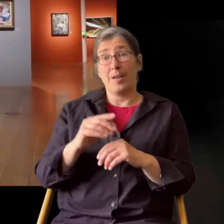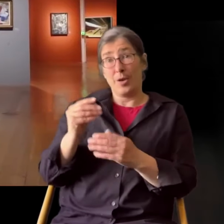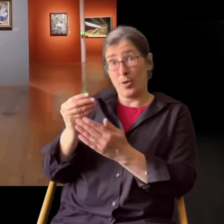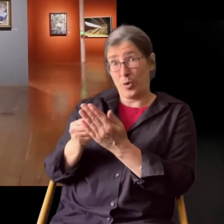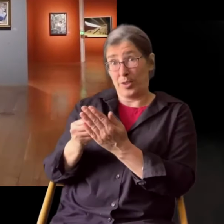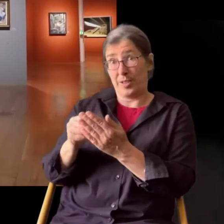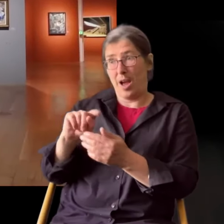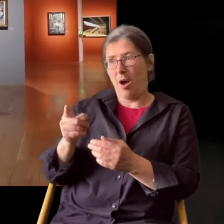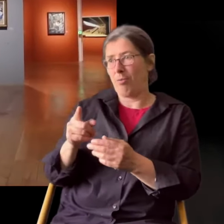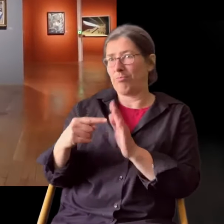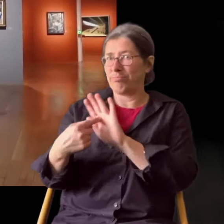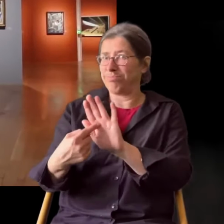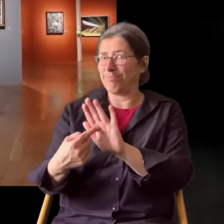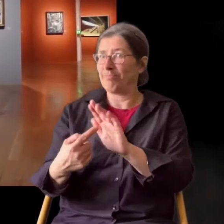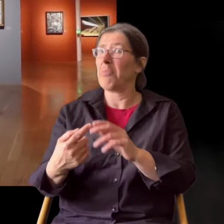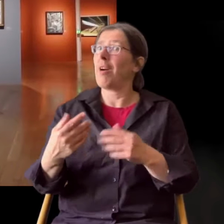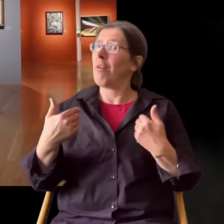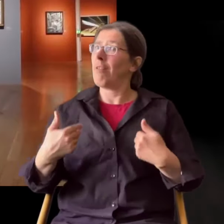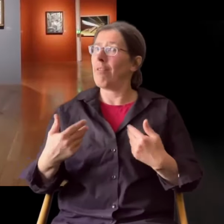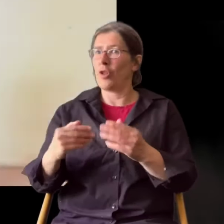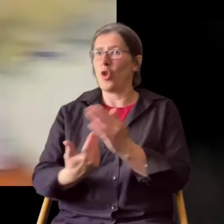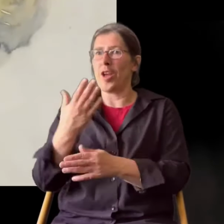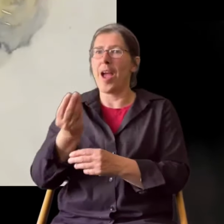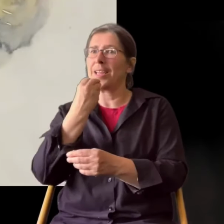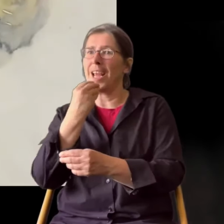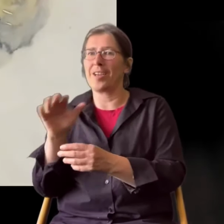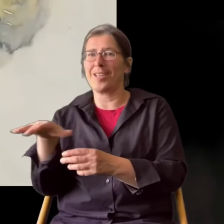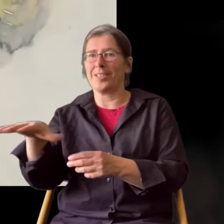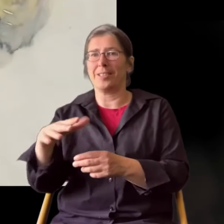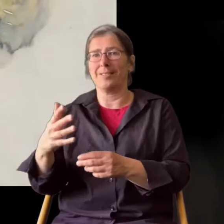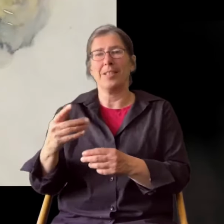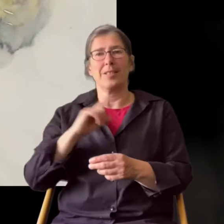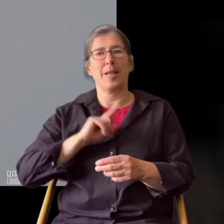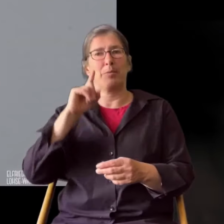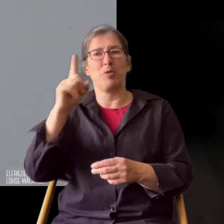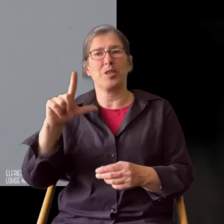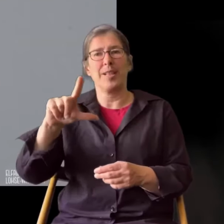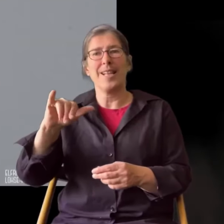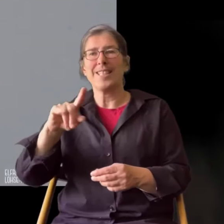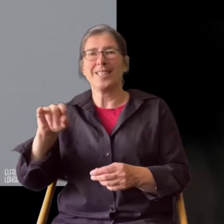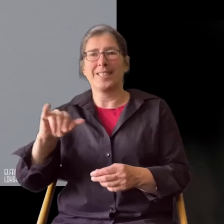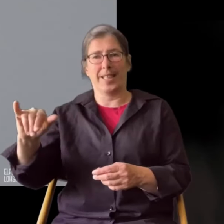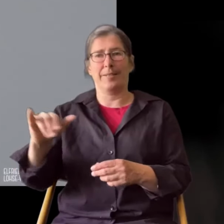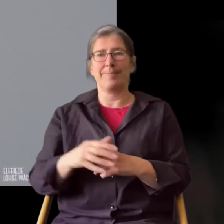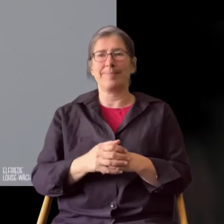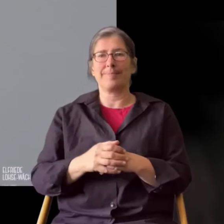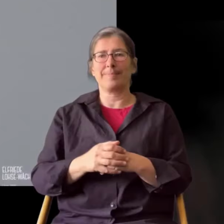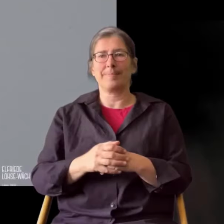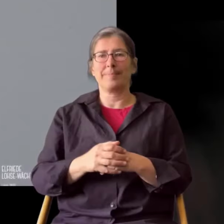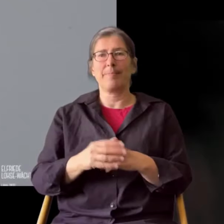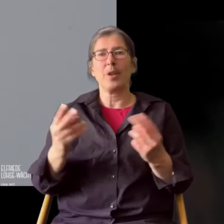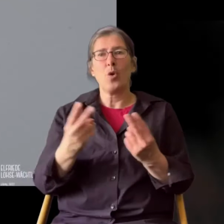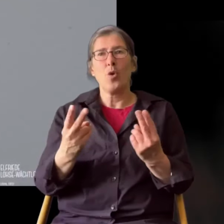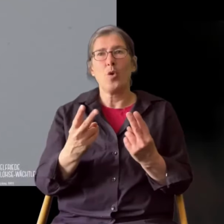Doch sie zeichnet auch ein würdevolles Bild der neuen Ernährerinnen. Wie das der selbstbewussten Lissy.